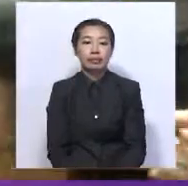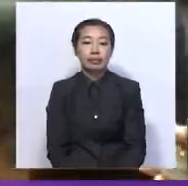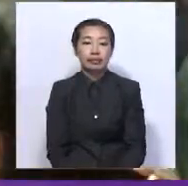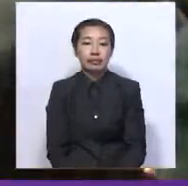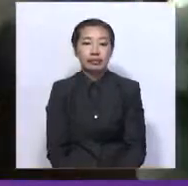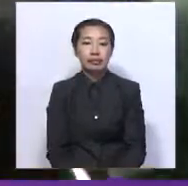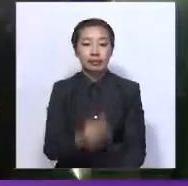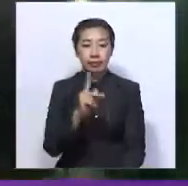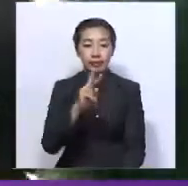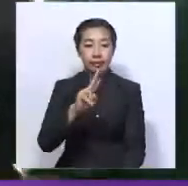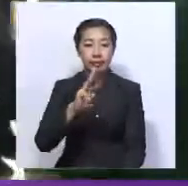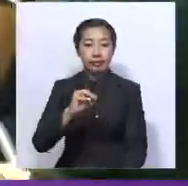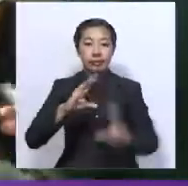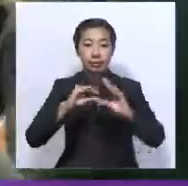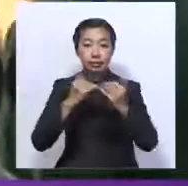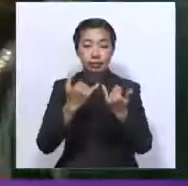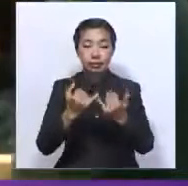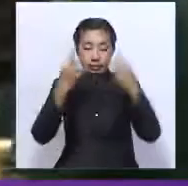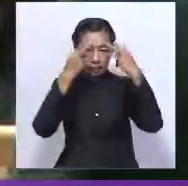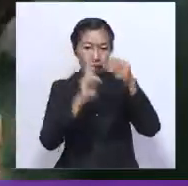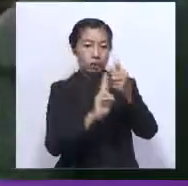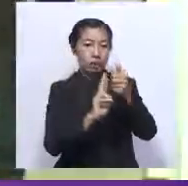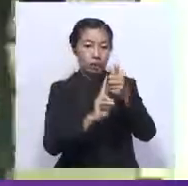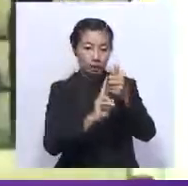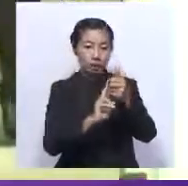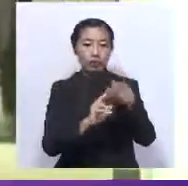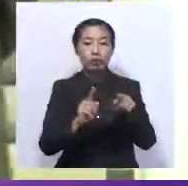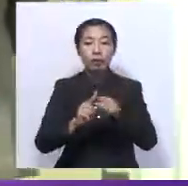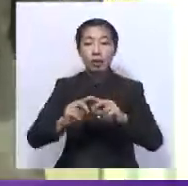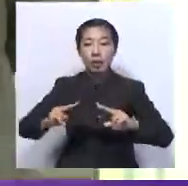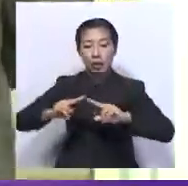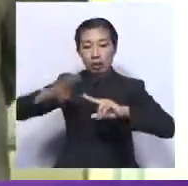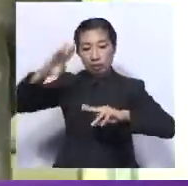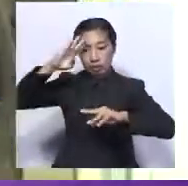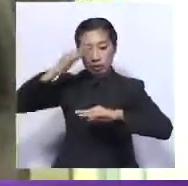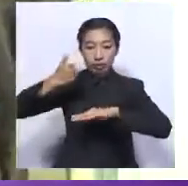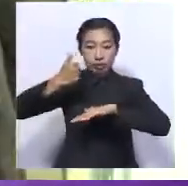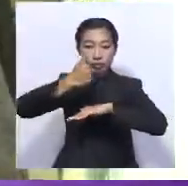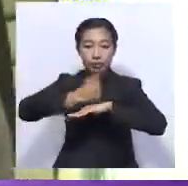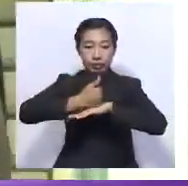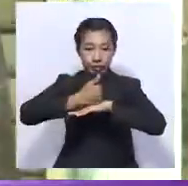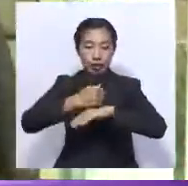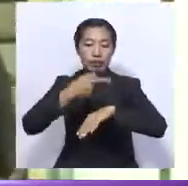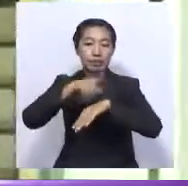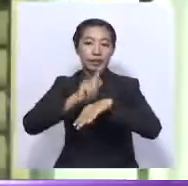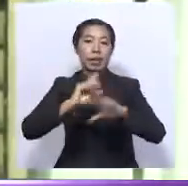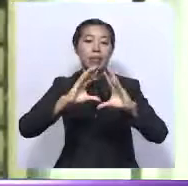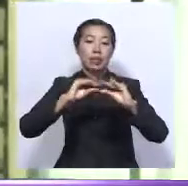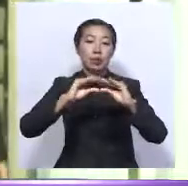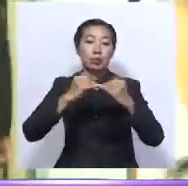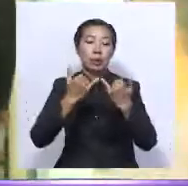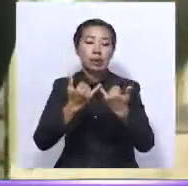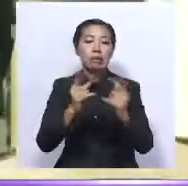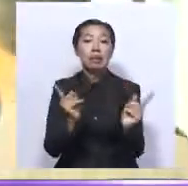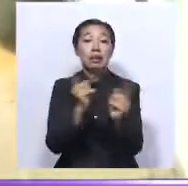การประชุมคณะรัฐมนตรีในวันนี้นะคะพลเอกประวิตรวงษ์สุวรรณรองนายกรัฐมนตรีและรัฐมนตรีว่าการกระทรวงกลาโหมเป็นประธานการประชุมแทน